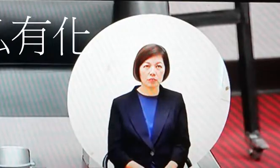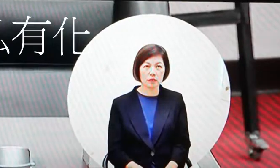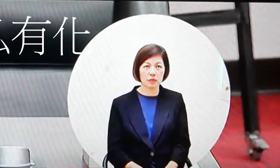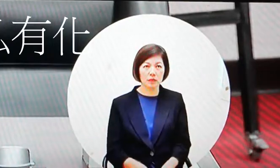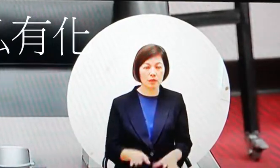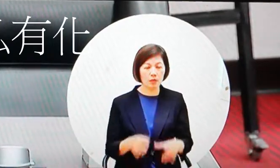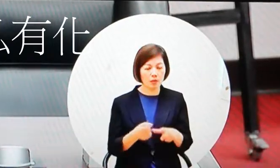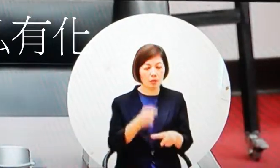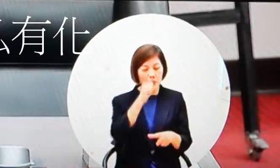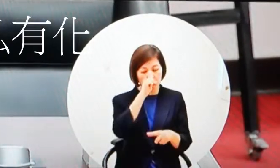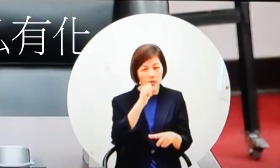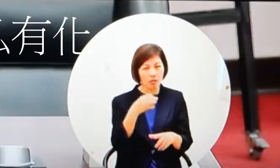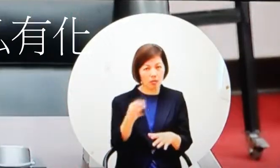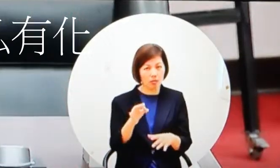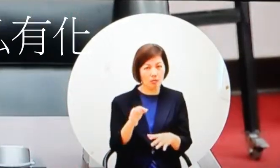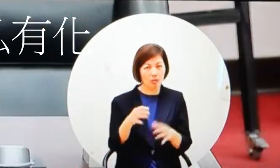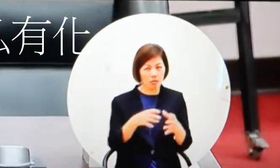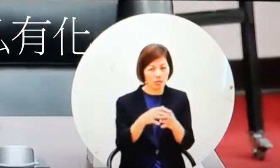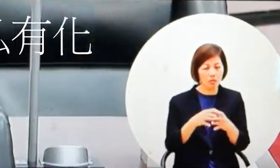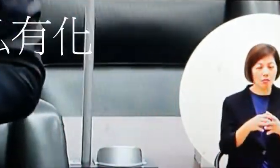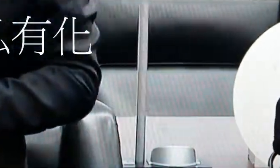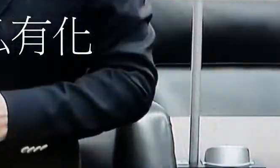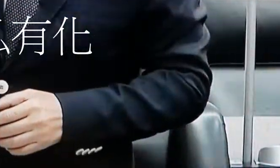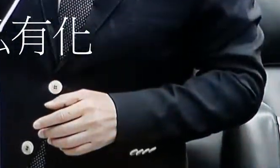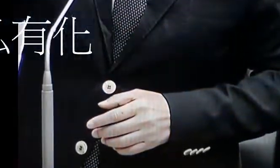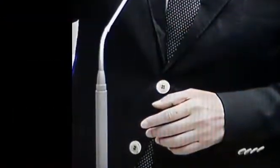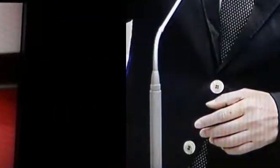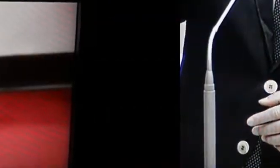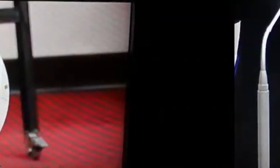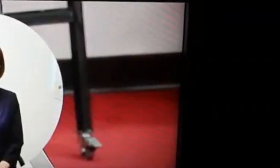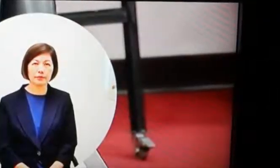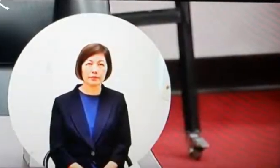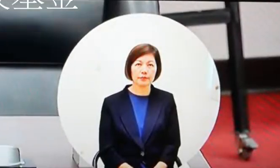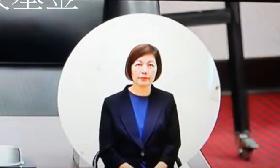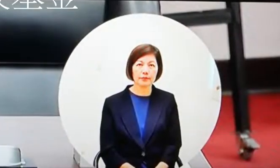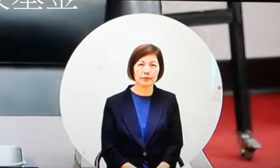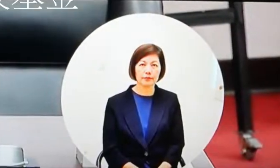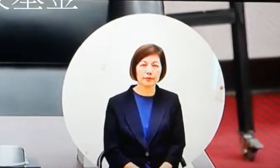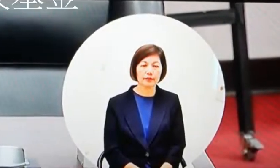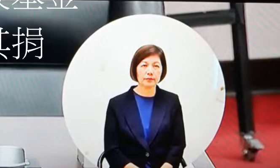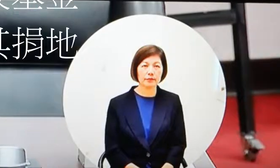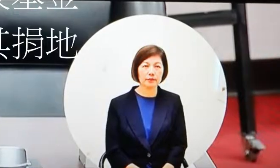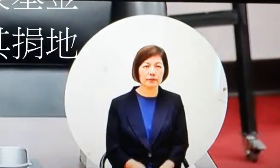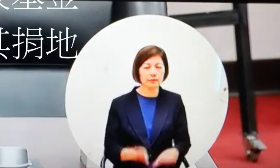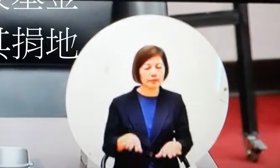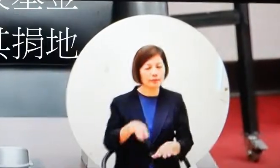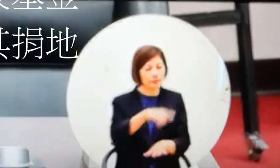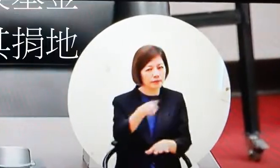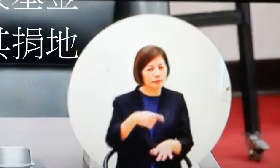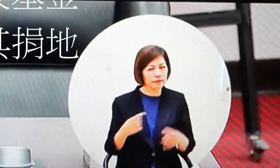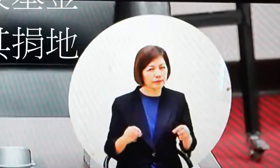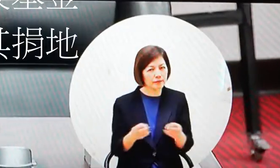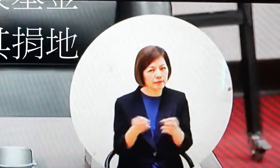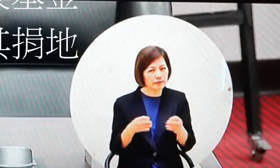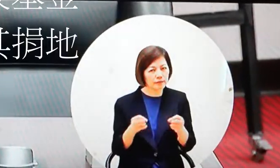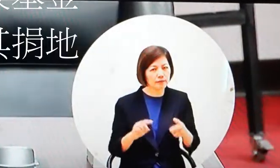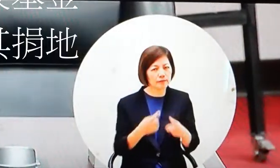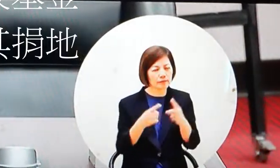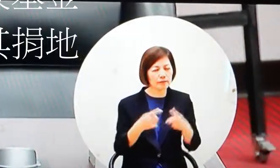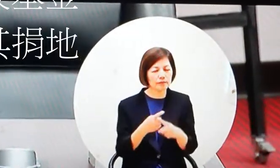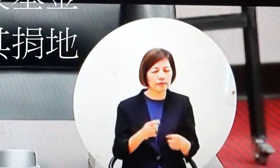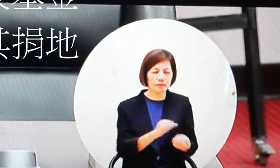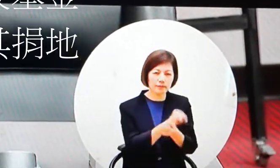财团法人，但市政府完全没有角色。其实他们的争议说，到底为什么这里是杜聪明创